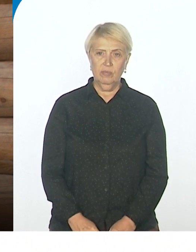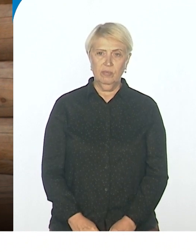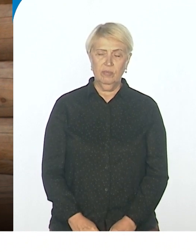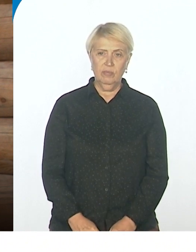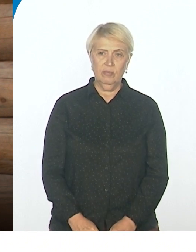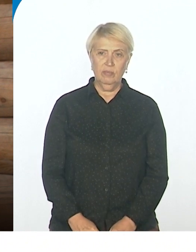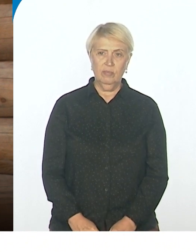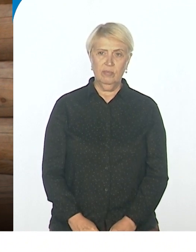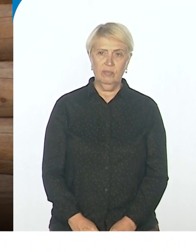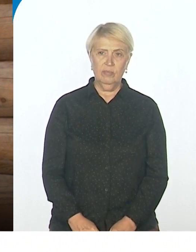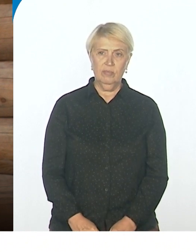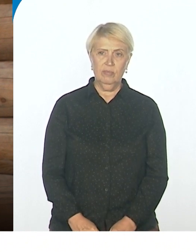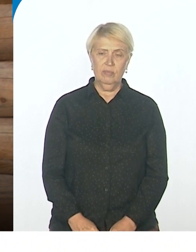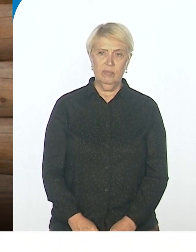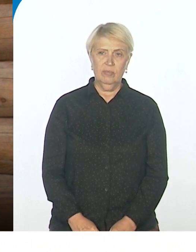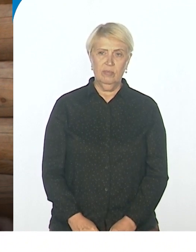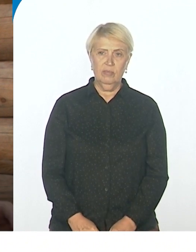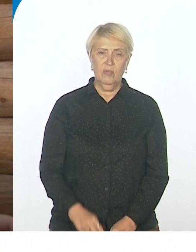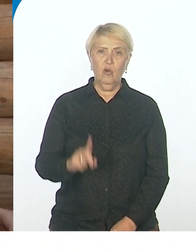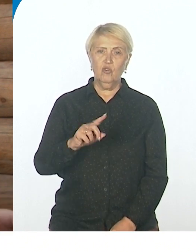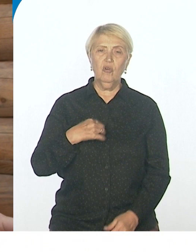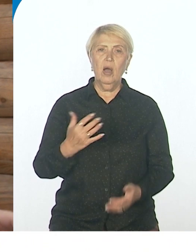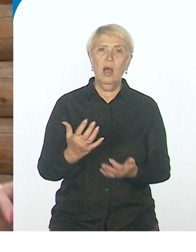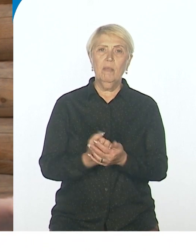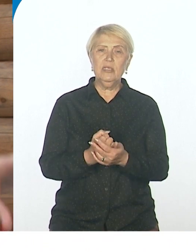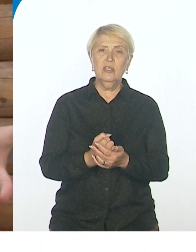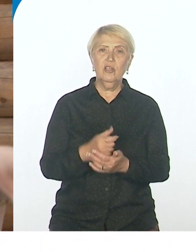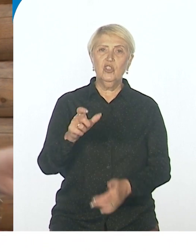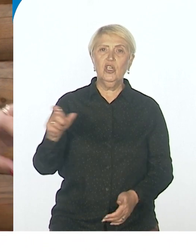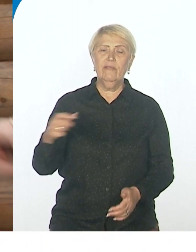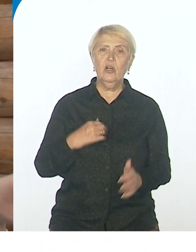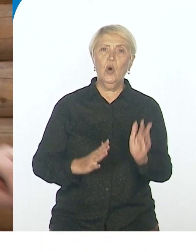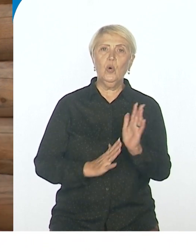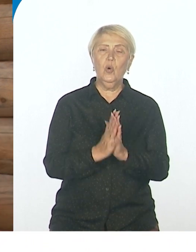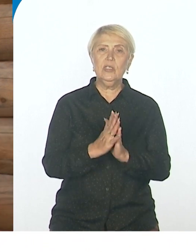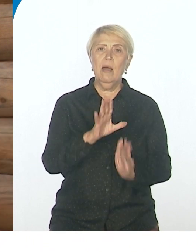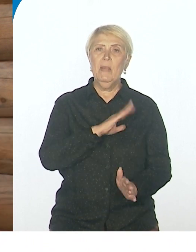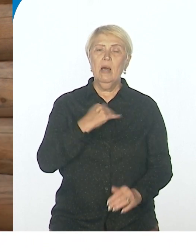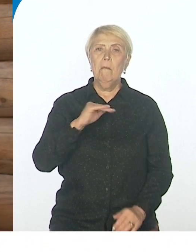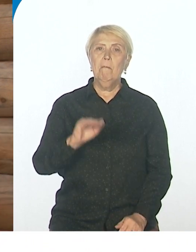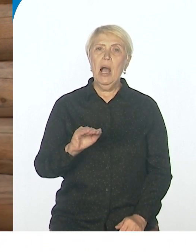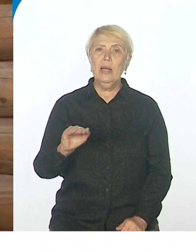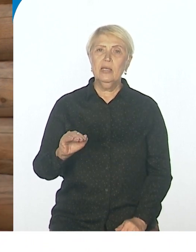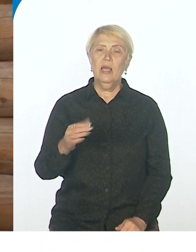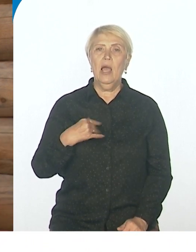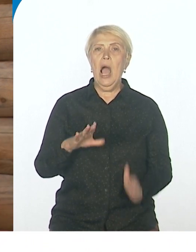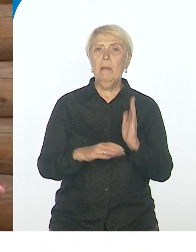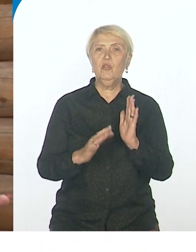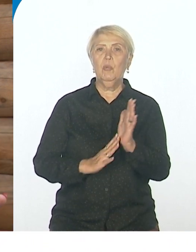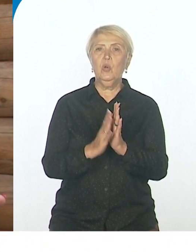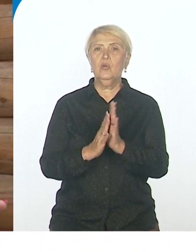Бом-бом-бом-бом-бом. И вниз, да, ушли. Что означает, человек рос, то есть он был маленьким, рос.